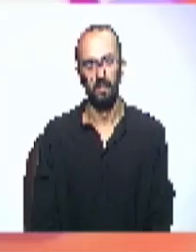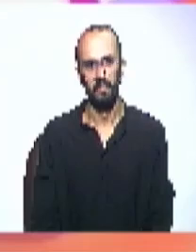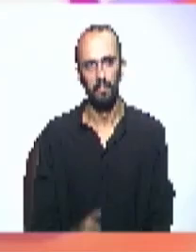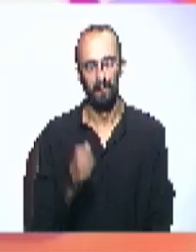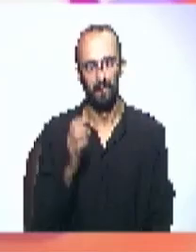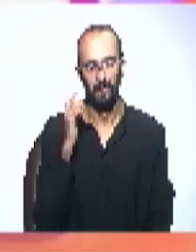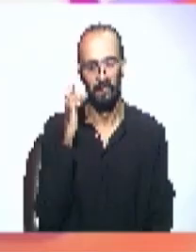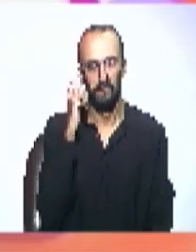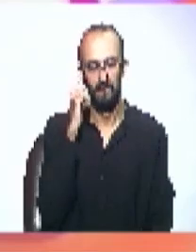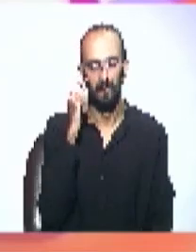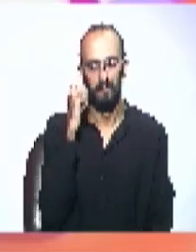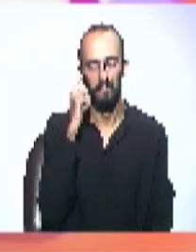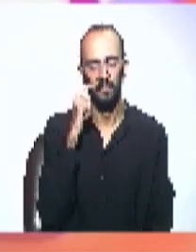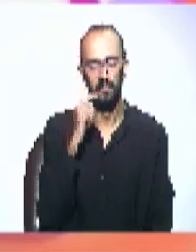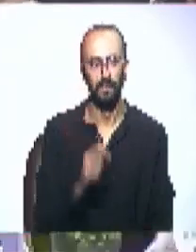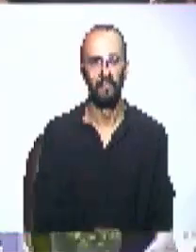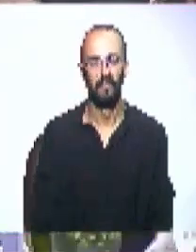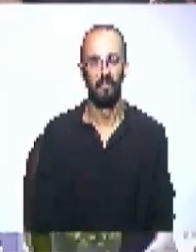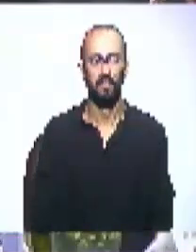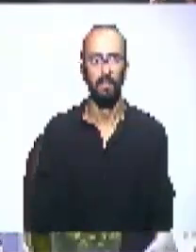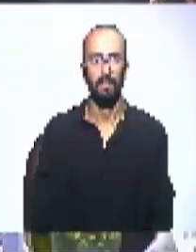تمام كده ناخد دي هنا كده